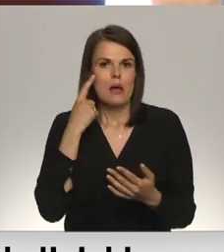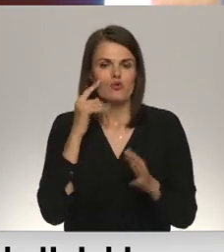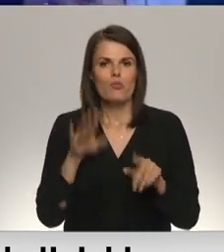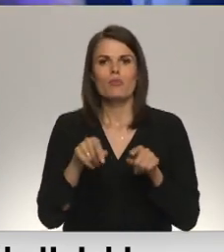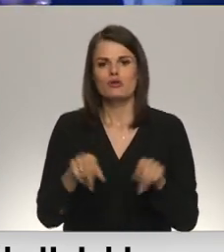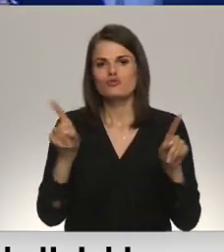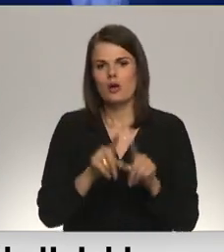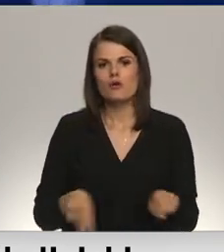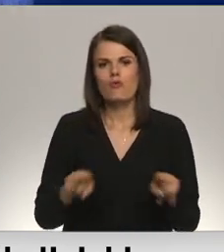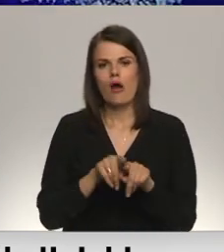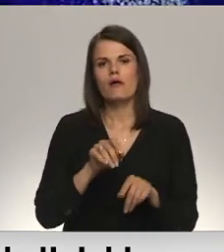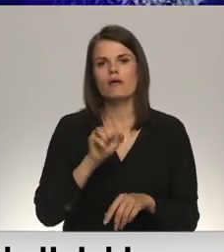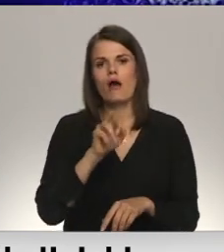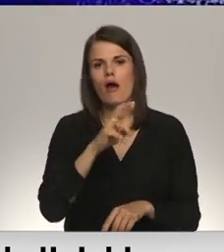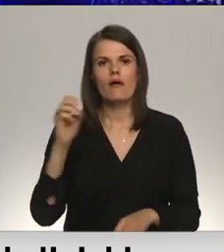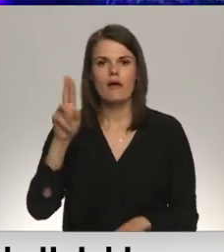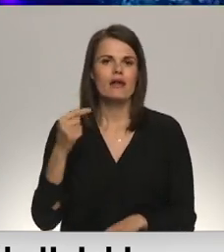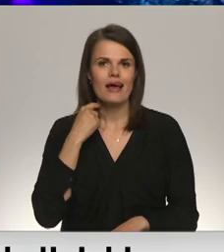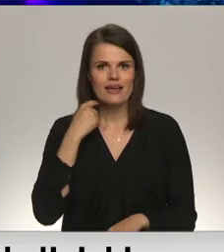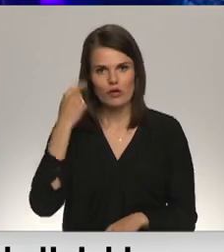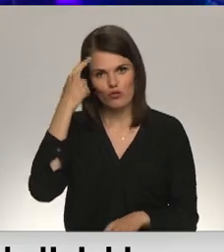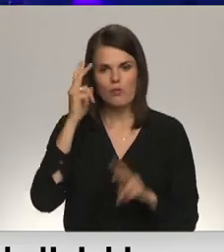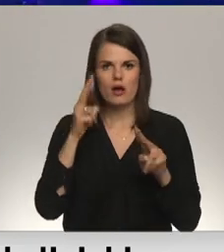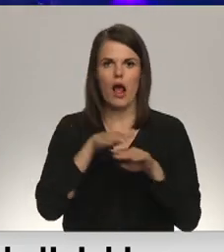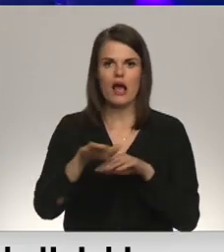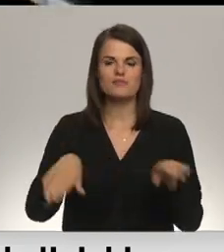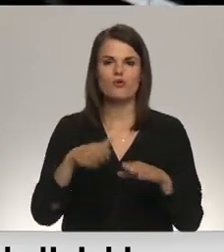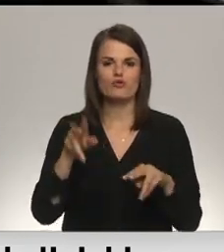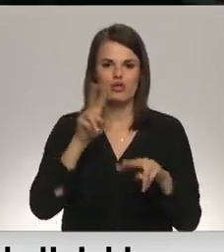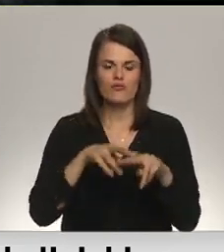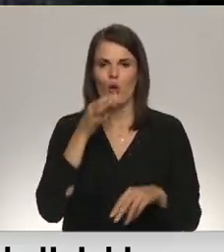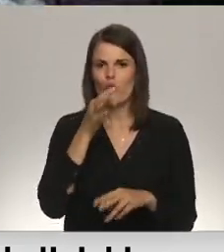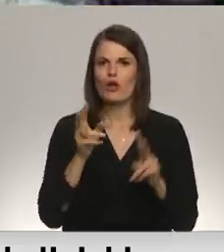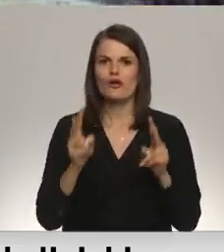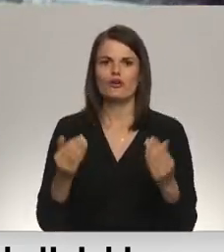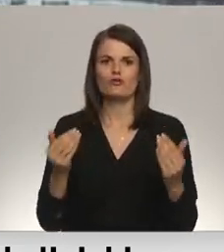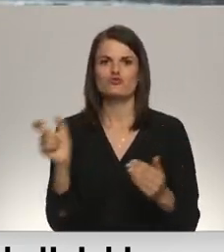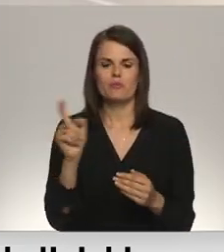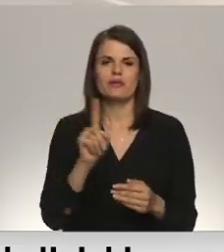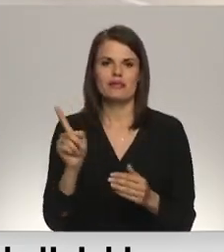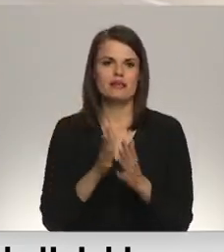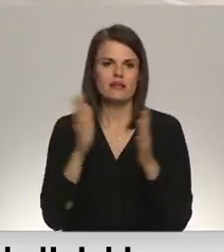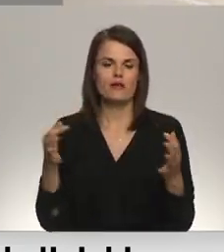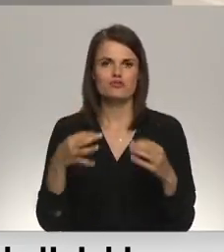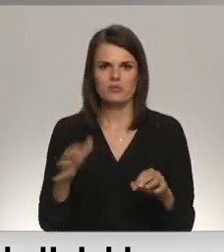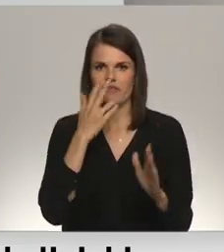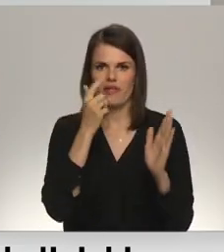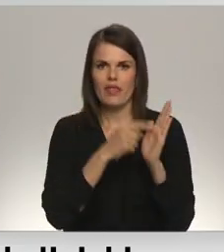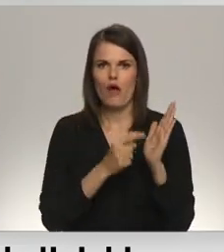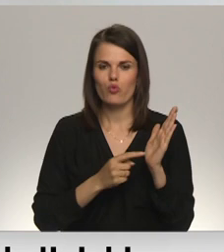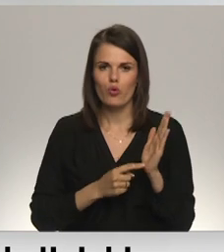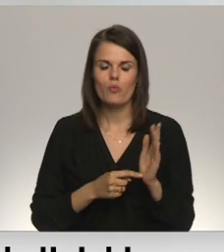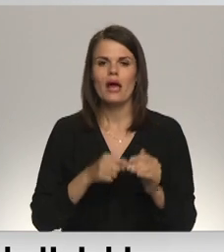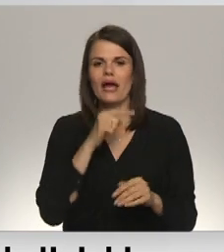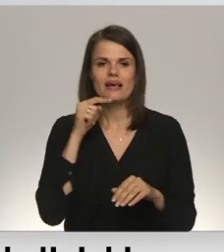šo lietu. Arī Arēna Rīga tagad domā, kā aizpildīt tukšās vietas, norādot, ka šobrīd to ir daudz. Arēnas Ringa gadījumā